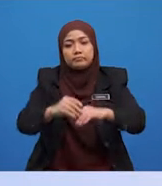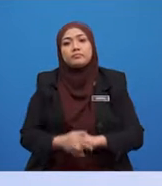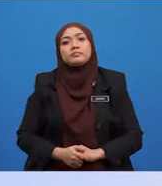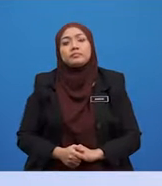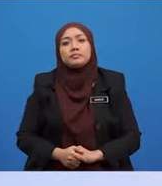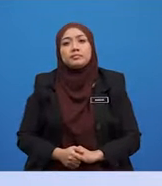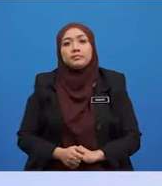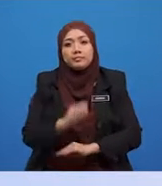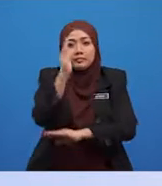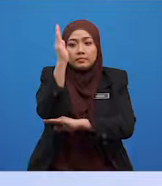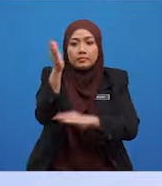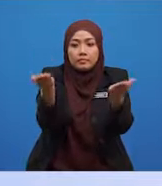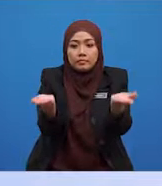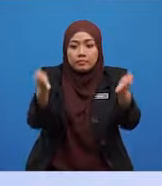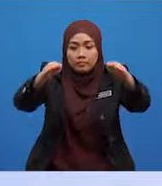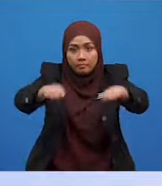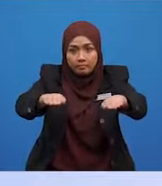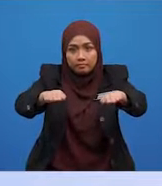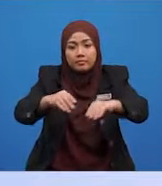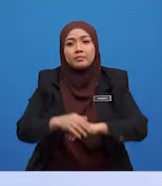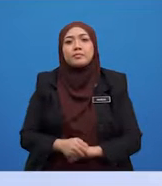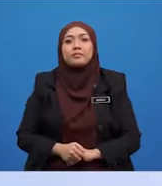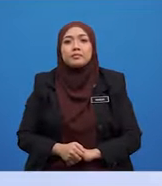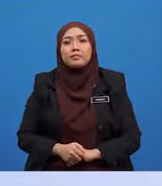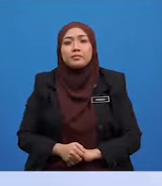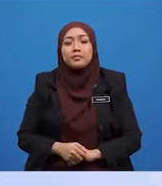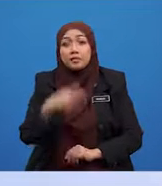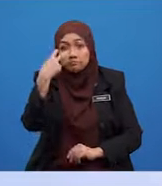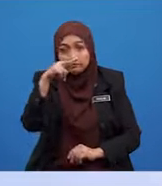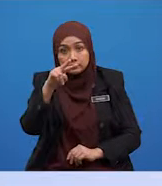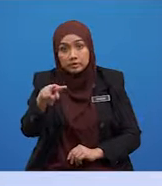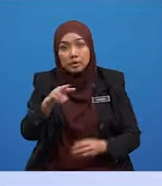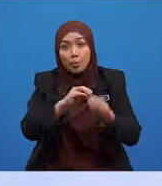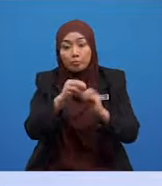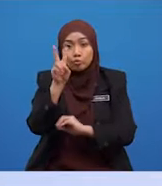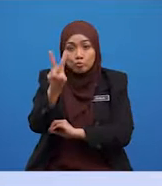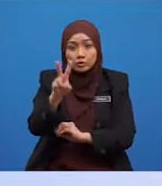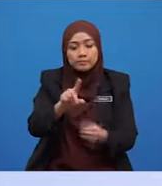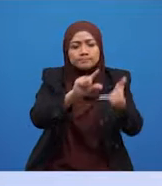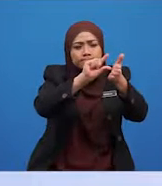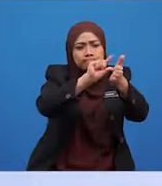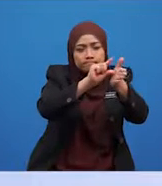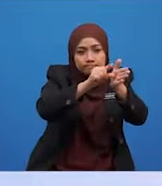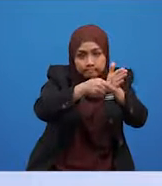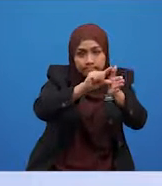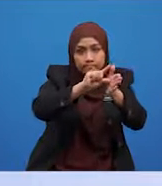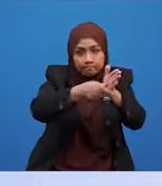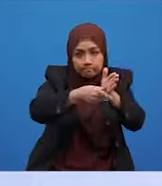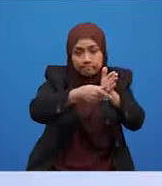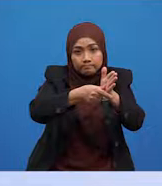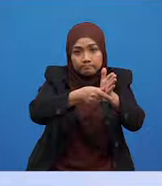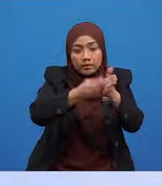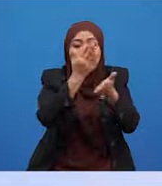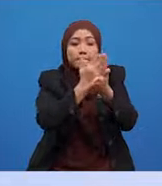Ciri yang kedua ialah jejari yang berserenjang dengan perentas membahagi